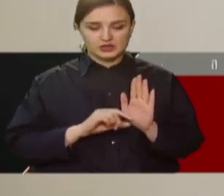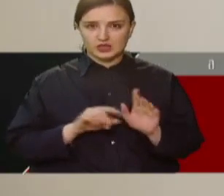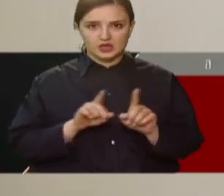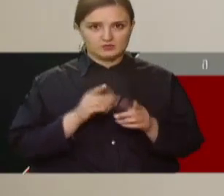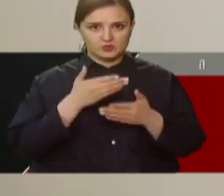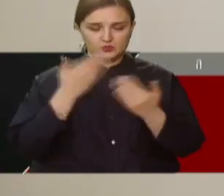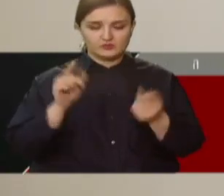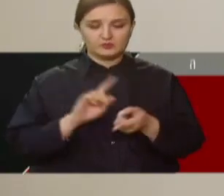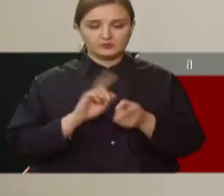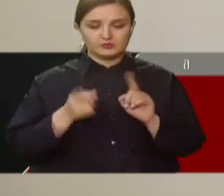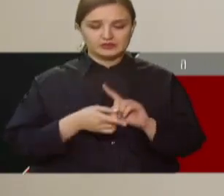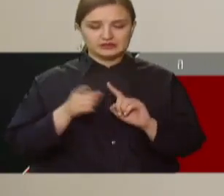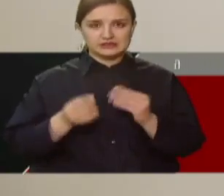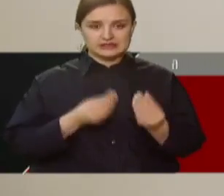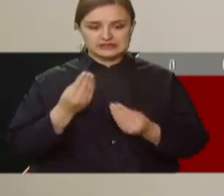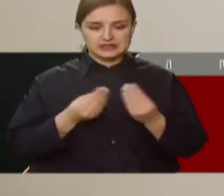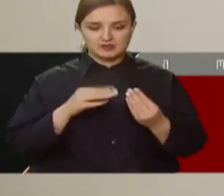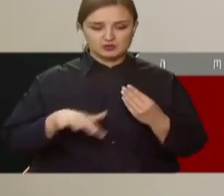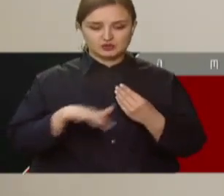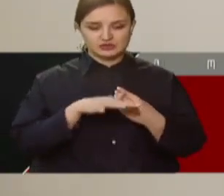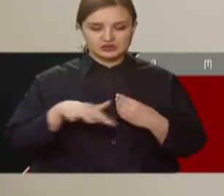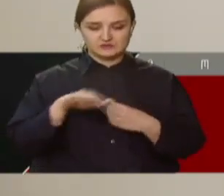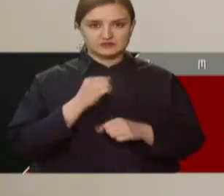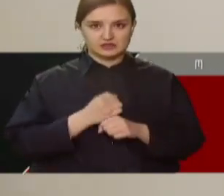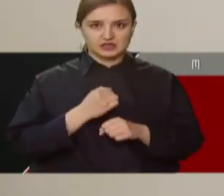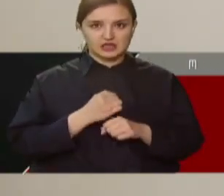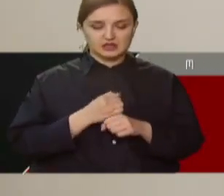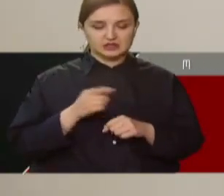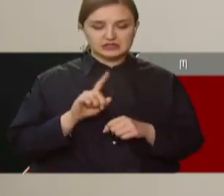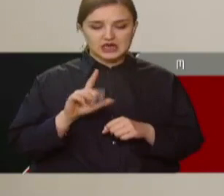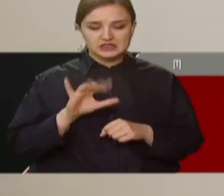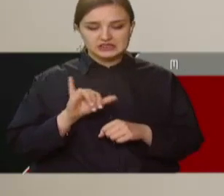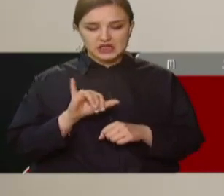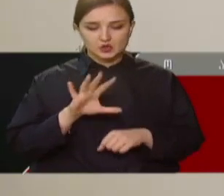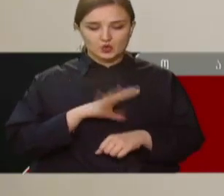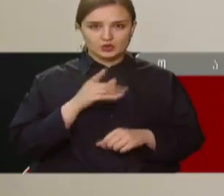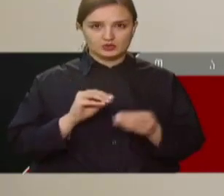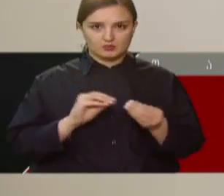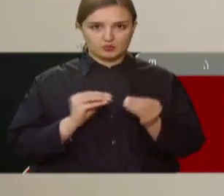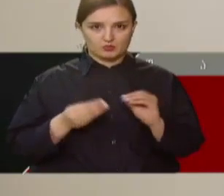მათ მოგვიხაზეს სათამაშო სივრცე, მოგვიხაზეს თუ სად ქონა პრობლემები და